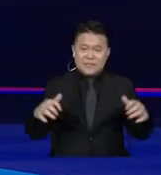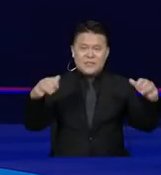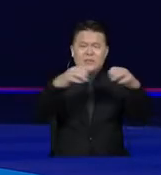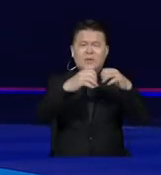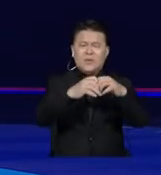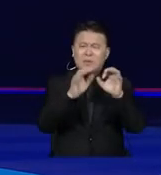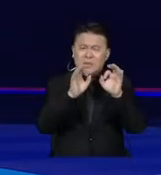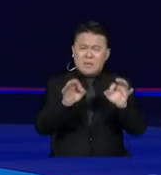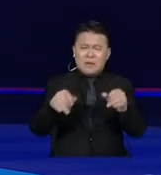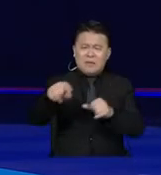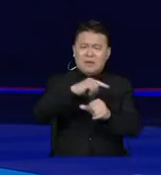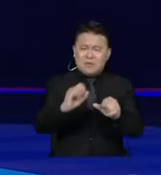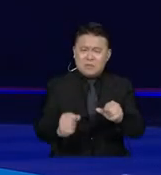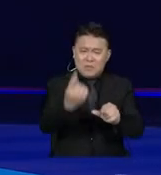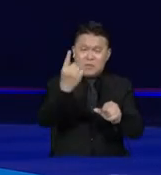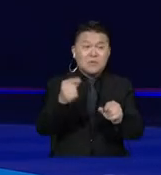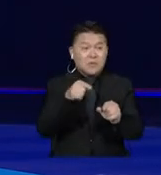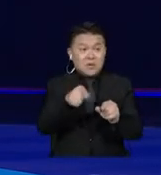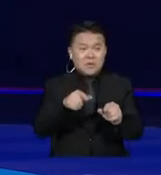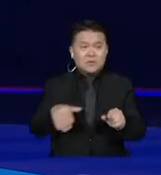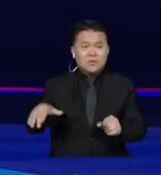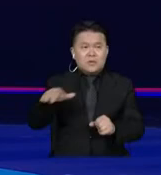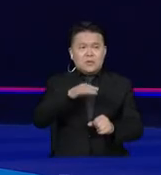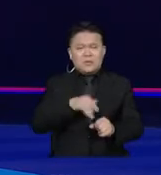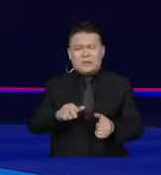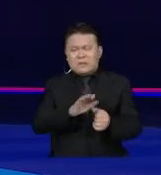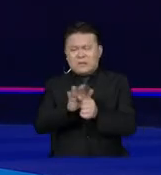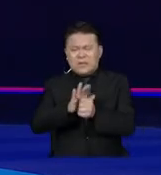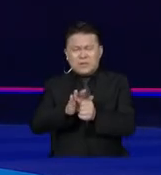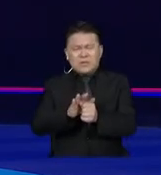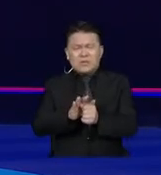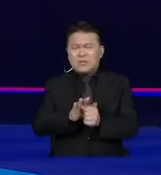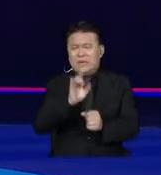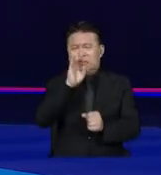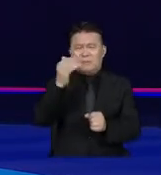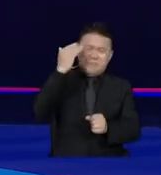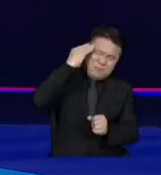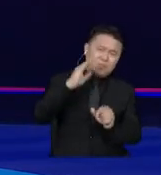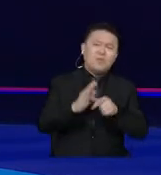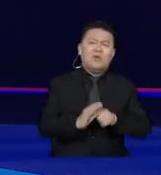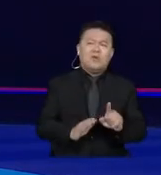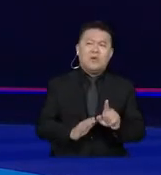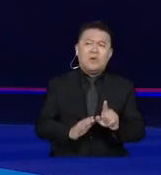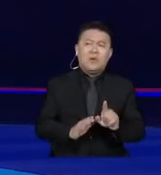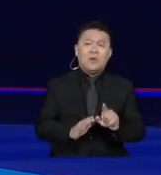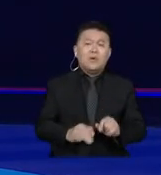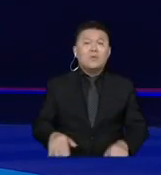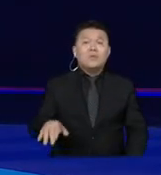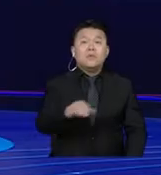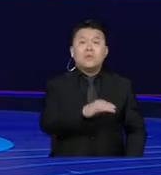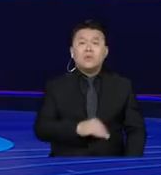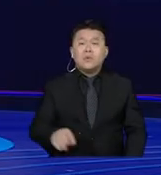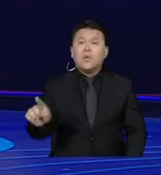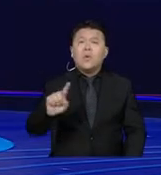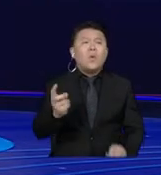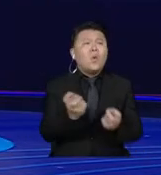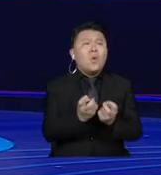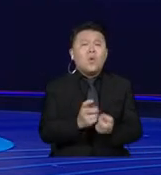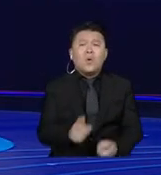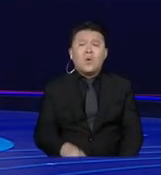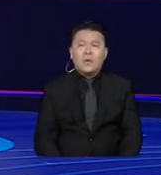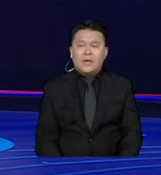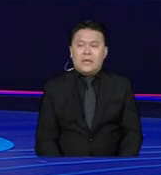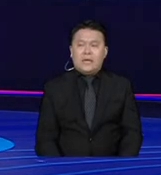같은 외부 환경적인 요인이 우리를 도무지 다정하게 만들 수 없을 때 그런 상황에서 우리는 어떻게 대처해야